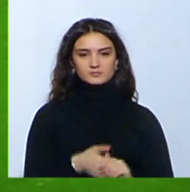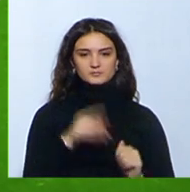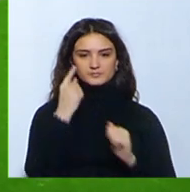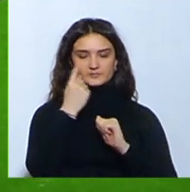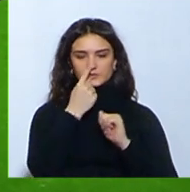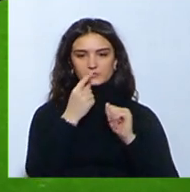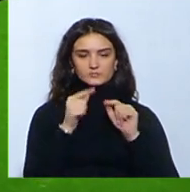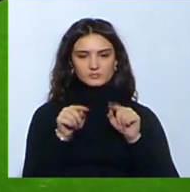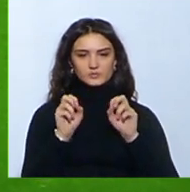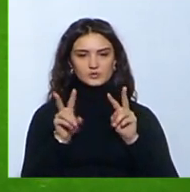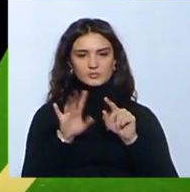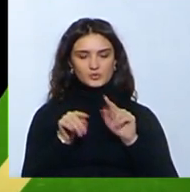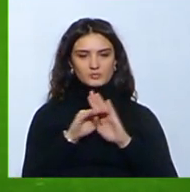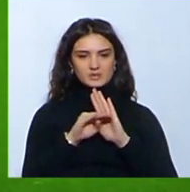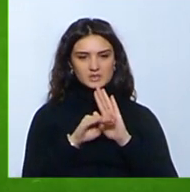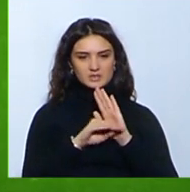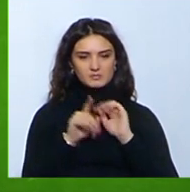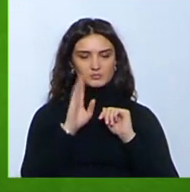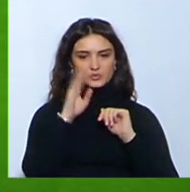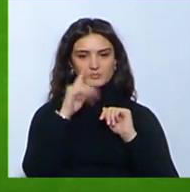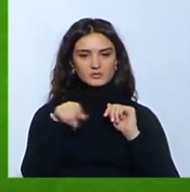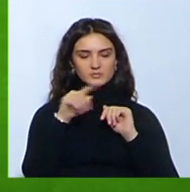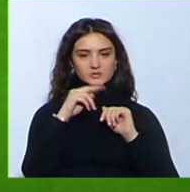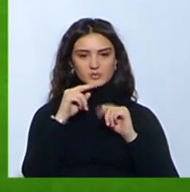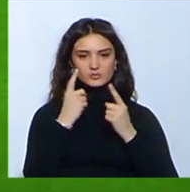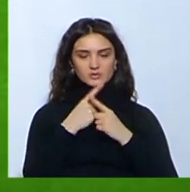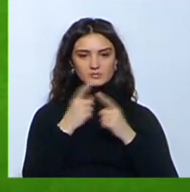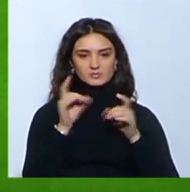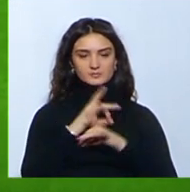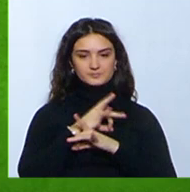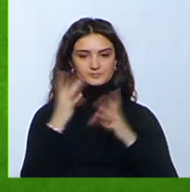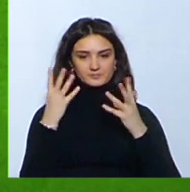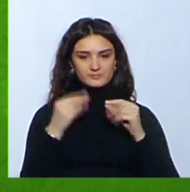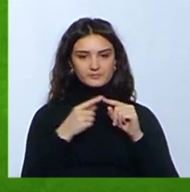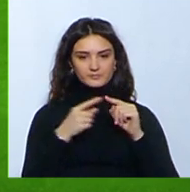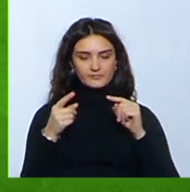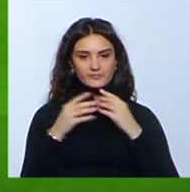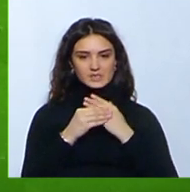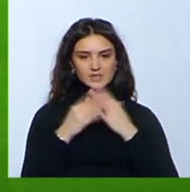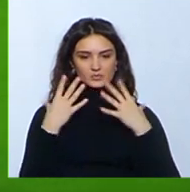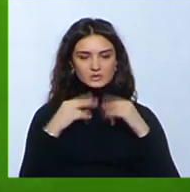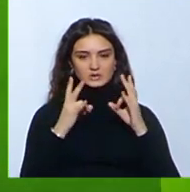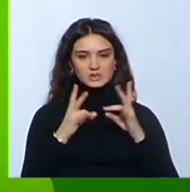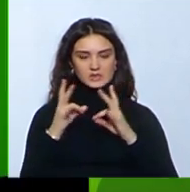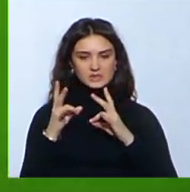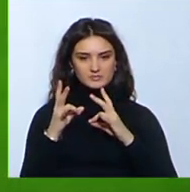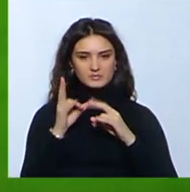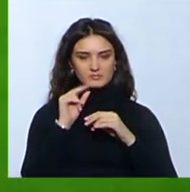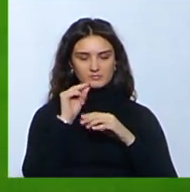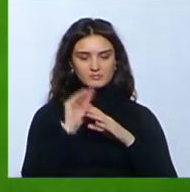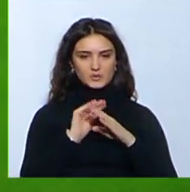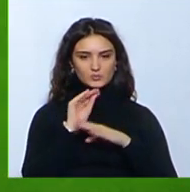მხედველობის უსაფრთხოების წესები. მშობლების საყურადღებოდ. სადღესასწაულო დღეებში სხეულის დაზიანების რიცხვი